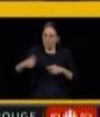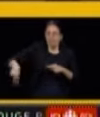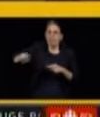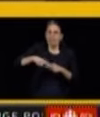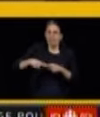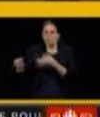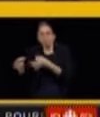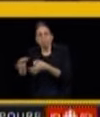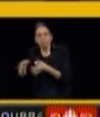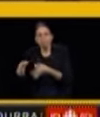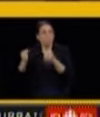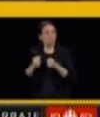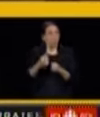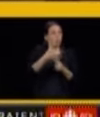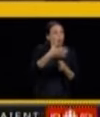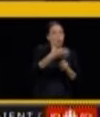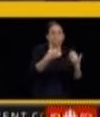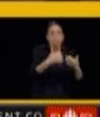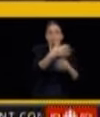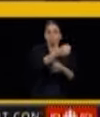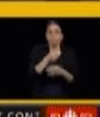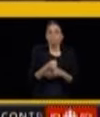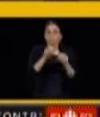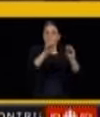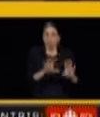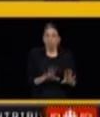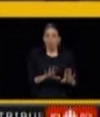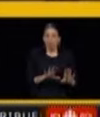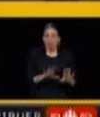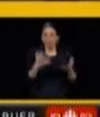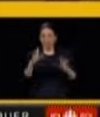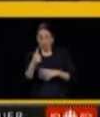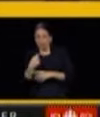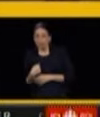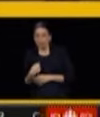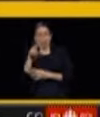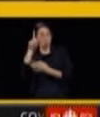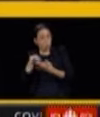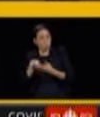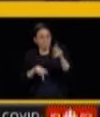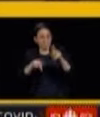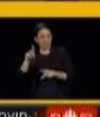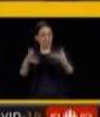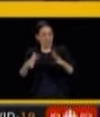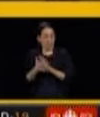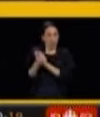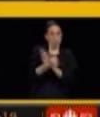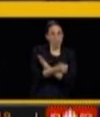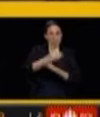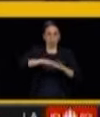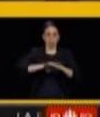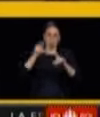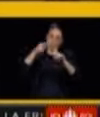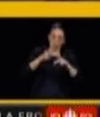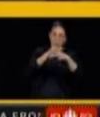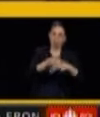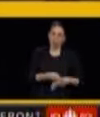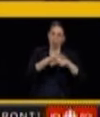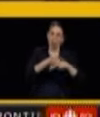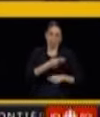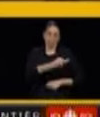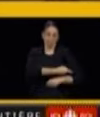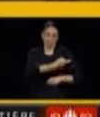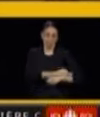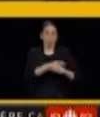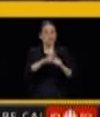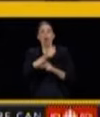enseignant. Vous avez parlé qu'il y en aurait 2000 qui auraient des compétences en soins médicaux. Là, il y a le décret